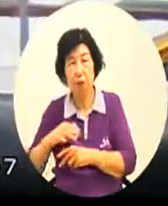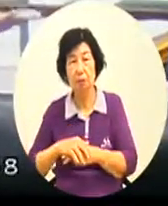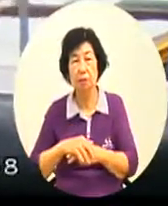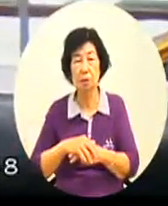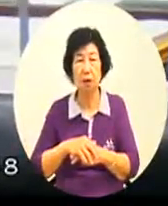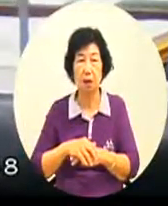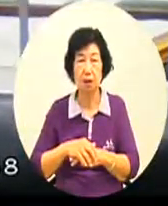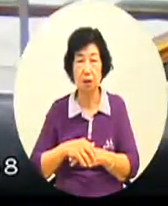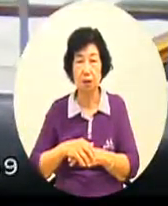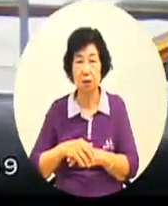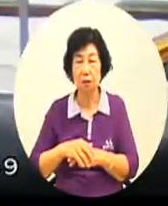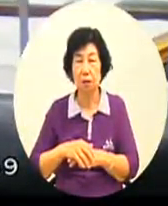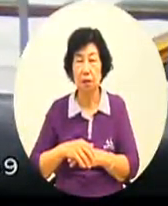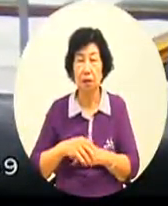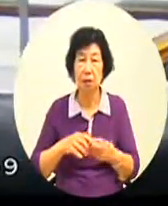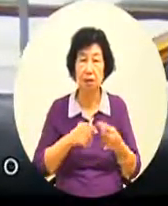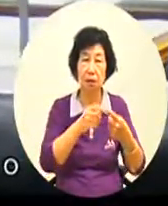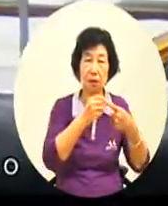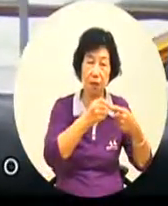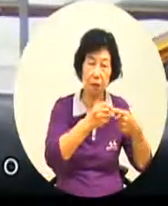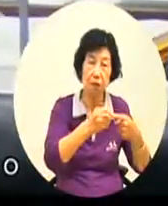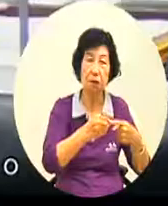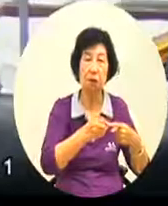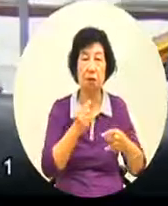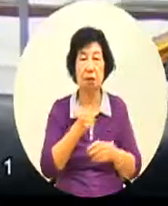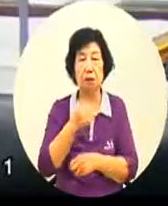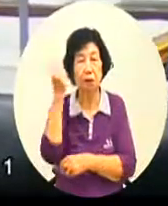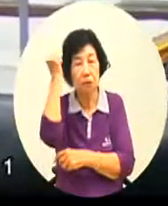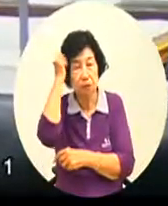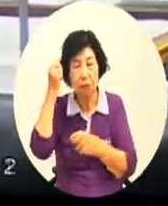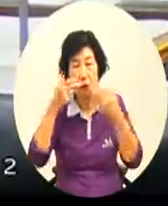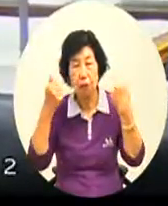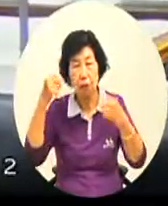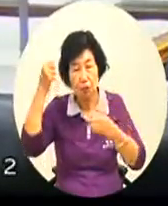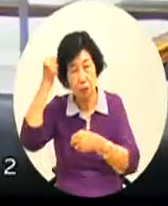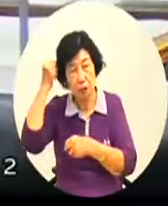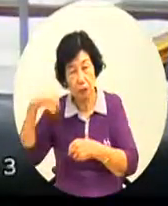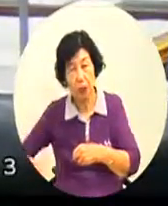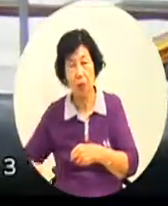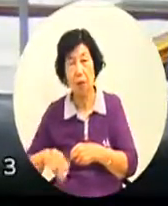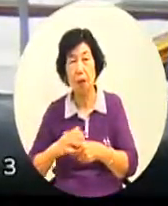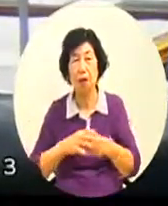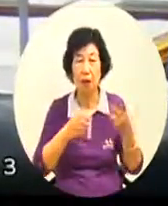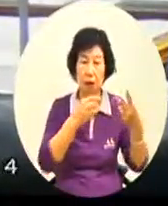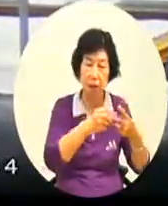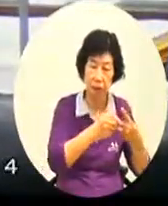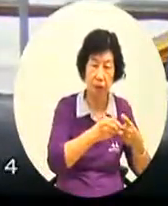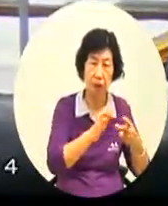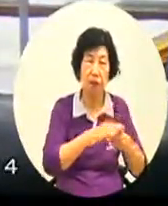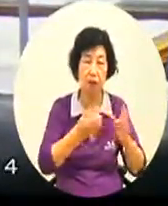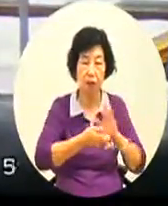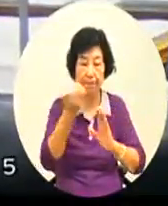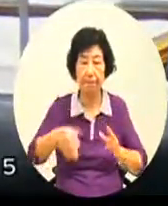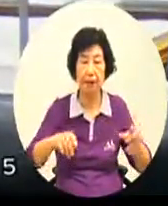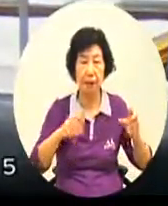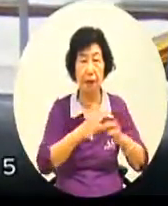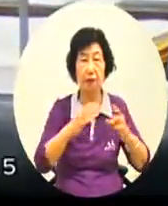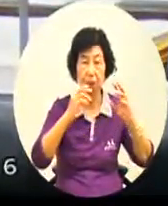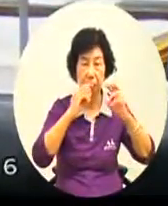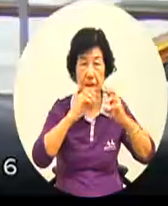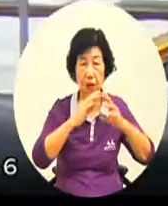地，在原乡里头，所以他们其实生活的形态也许不同，但是他们在很早以前就拥有居住在